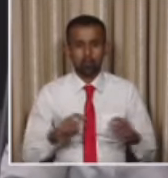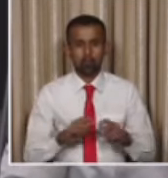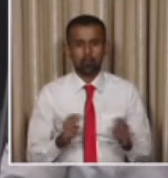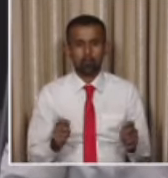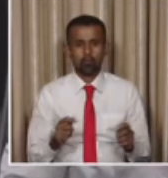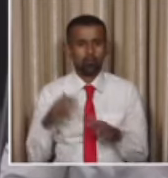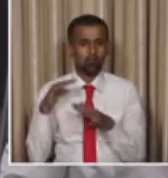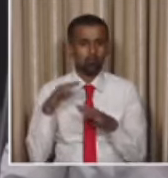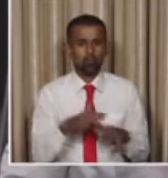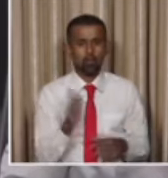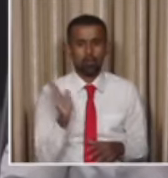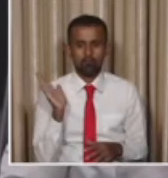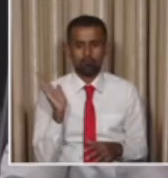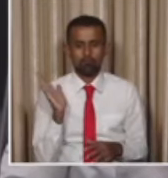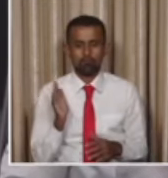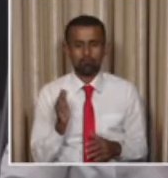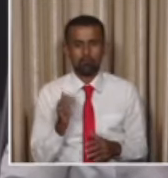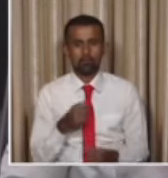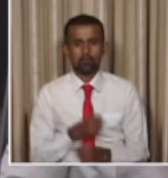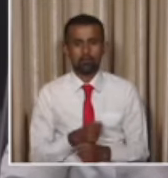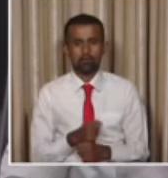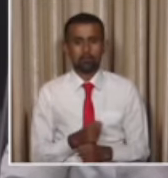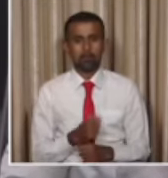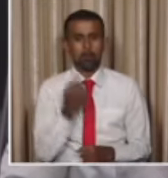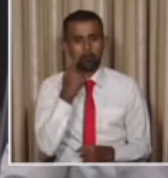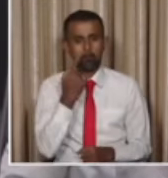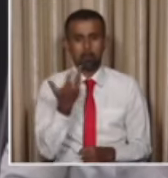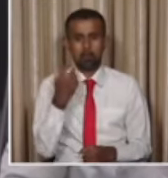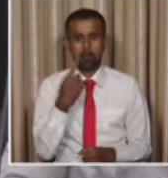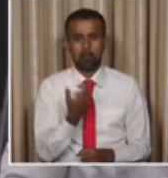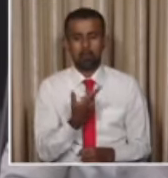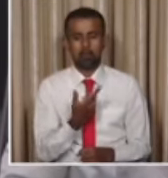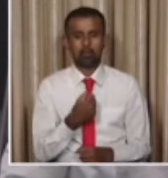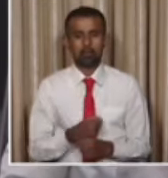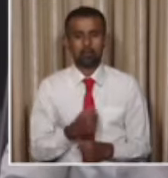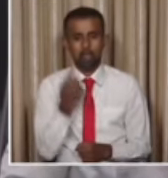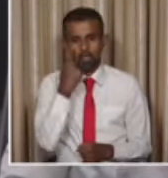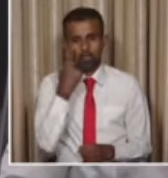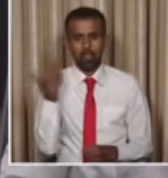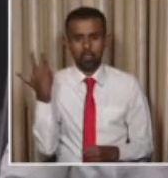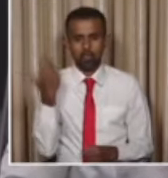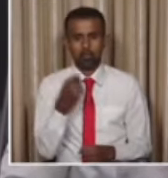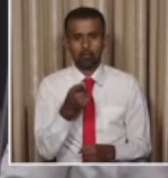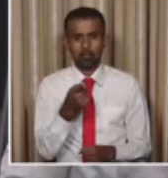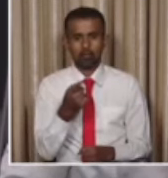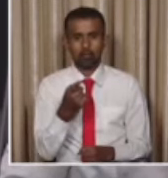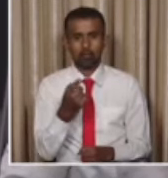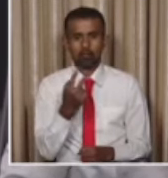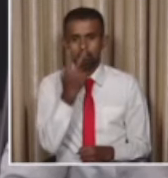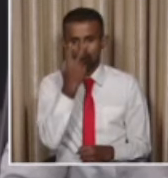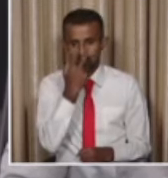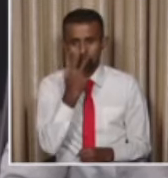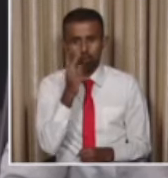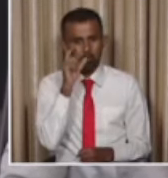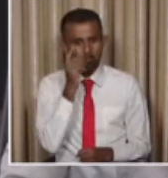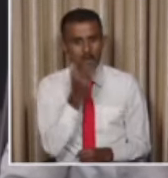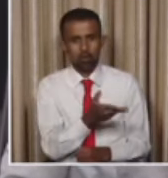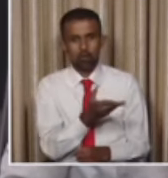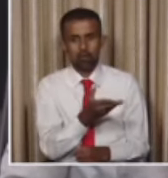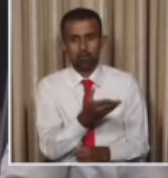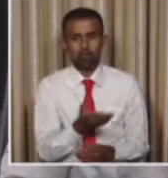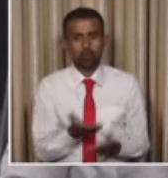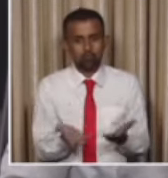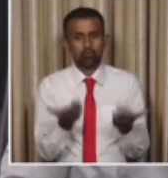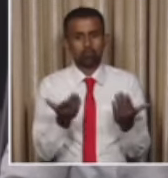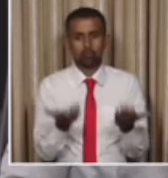නාය යනවා. මේ සඳහා රජයට පේන් නැද්ද, රජයට ඇස්ත නැද්ද, කන්නුද බලන්න මේක කරන්නට